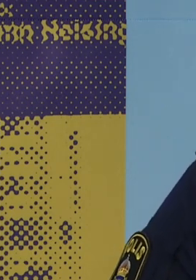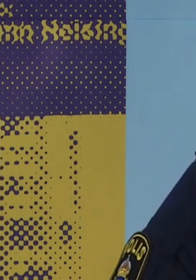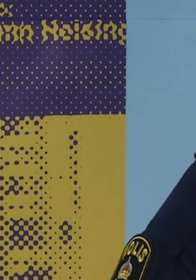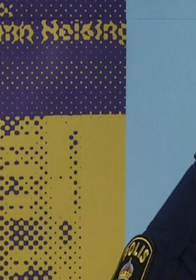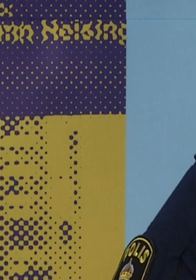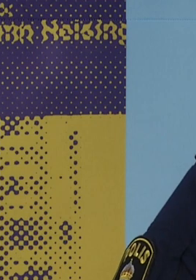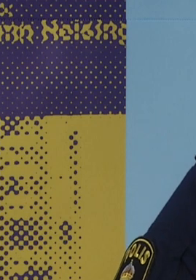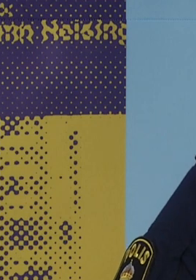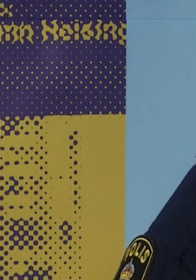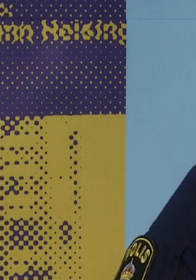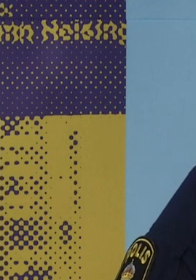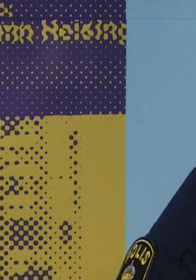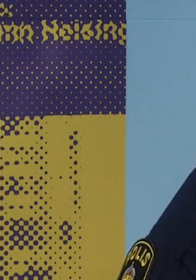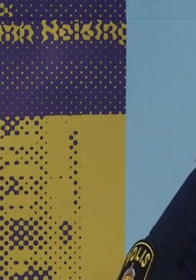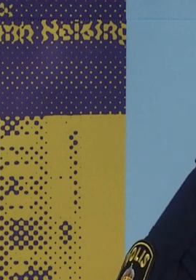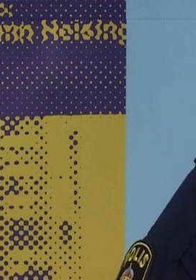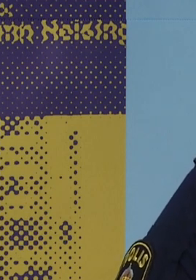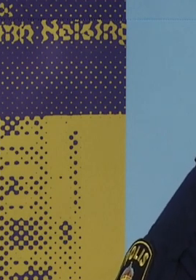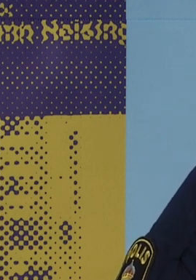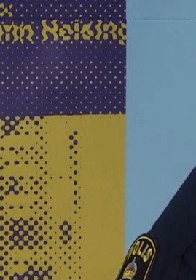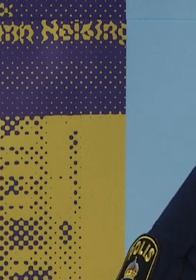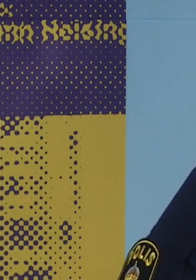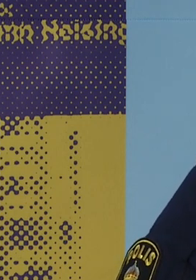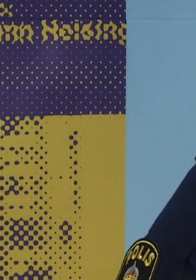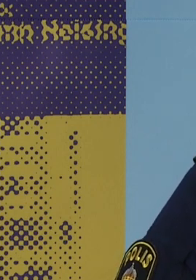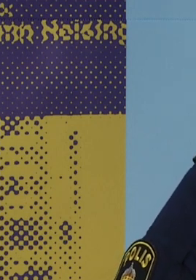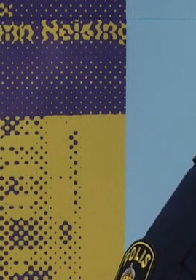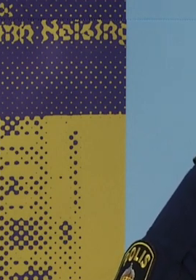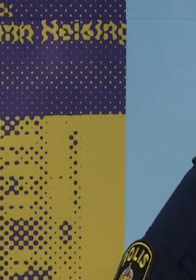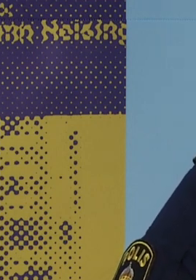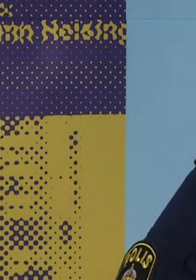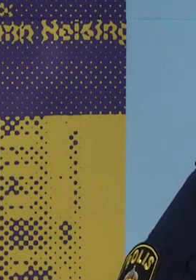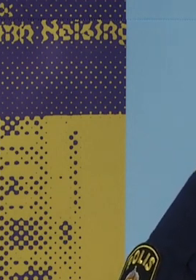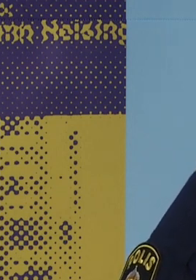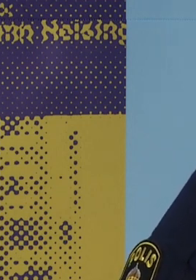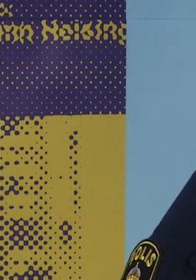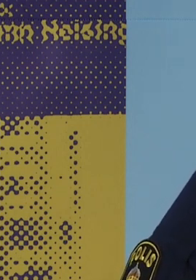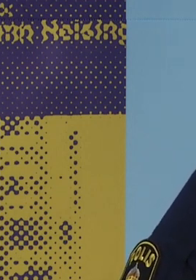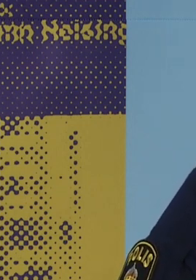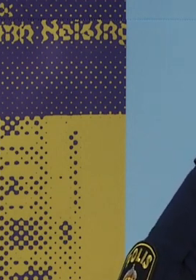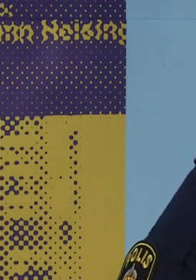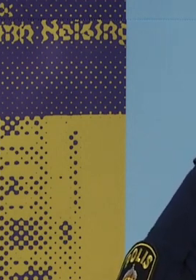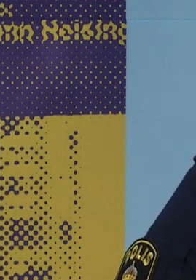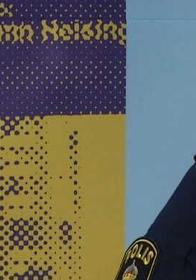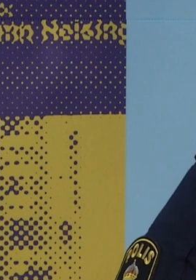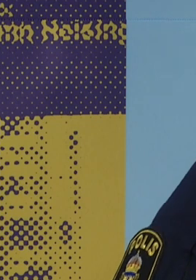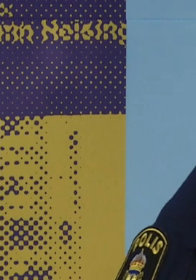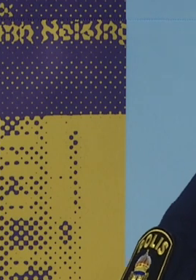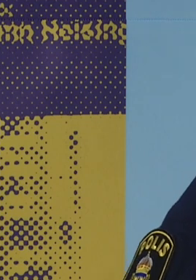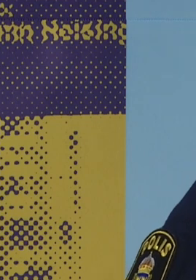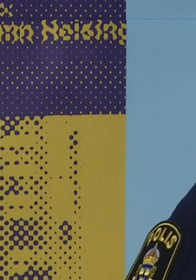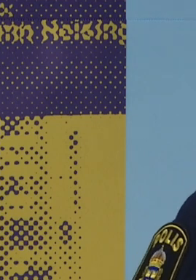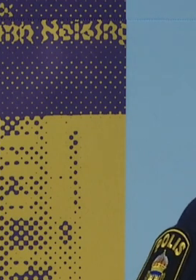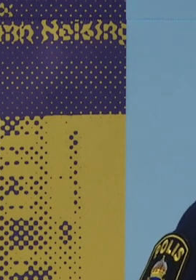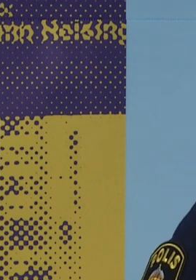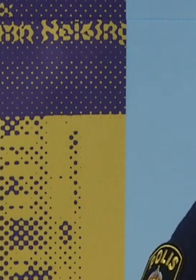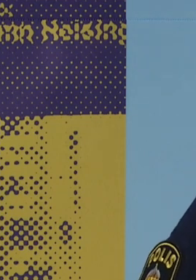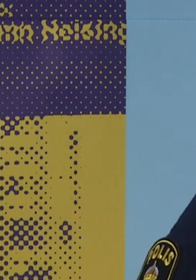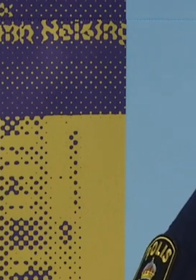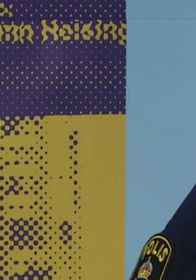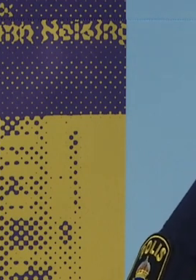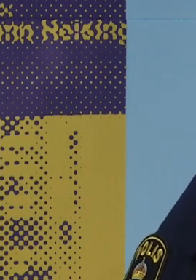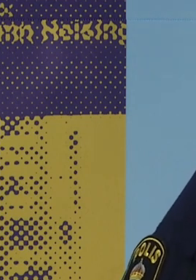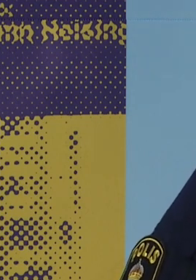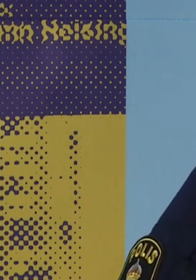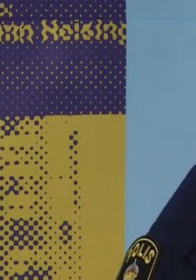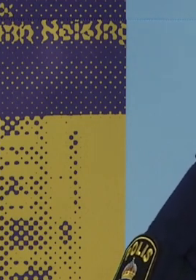här. Man får resultat direkt av sitt arbete. Det är jätteviktigt. Ja. Och det här hoppas och tror vi att vi